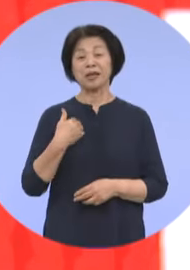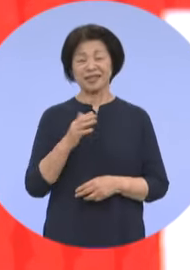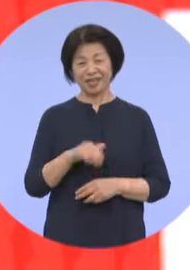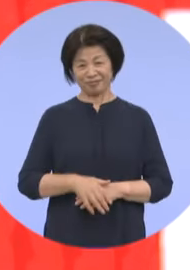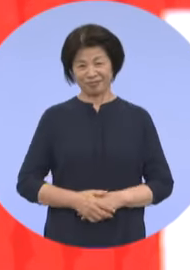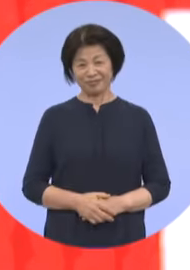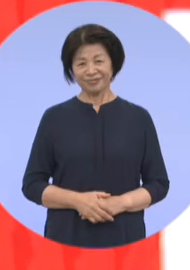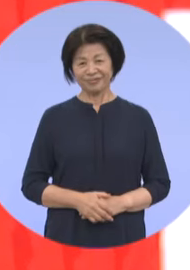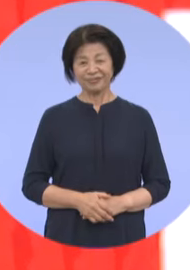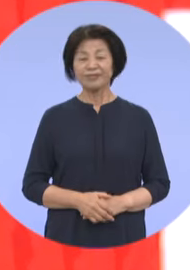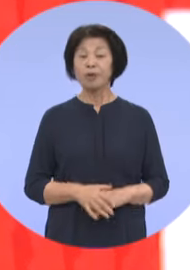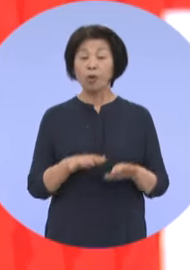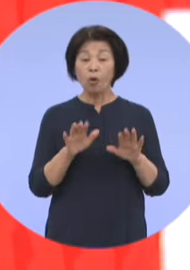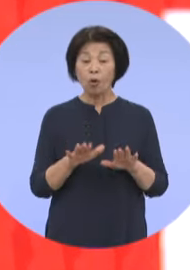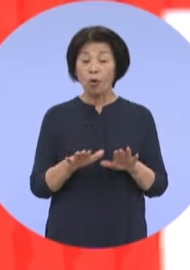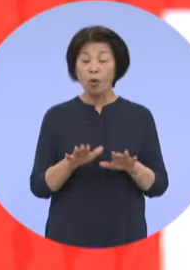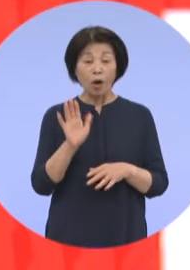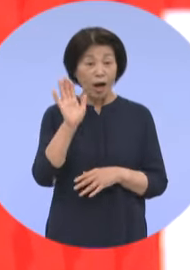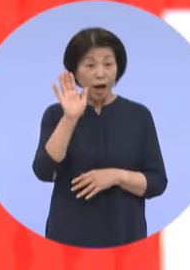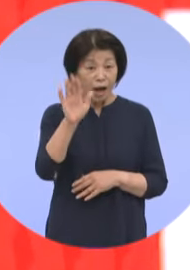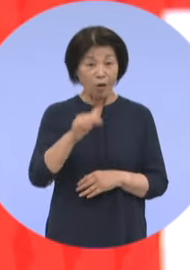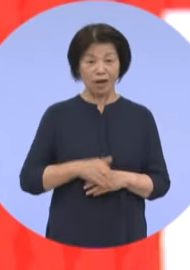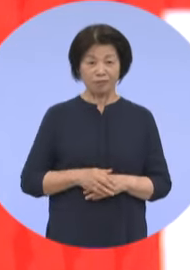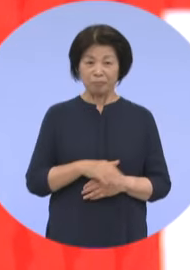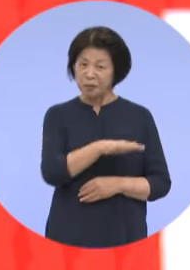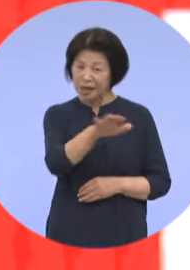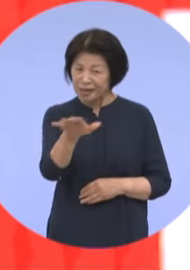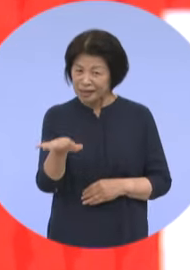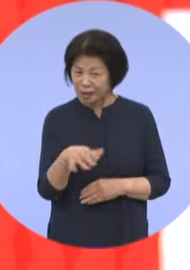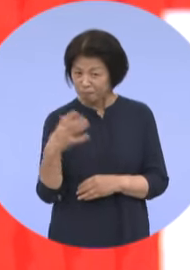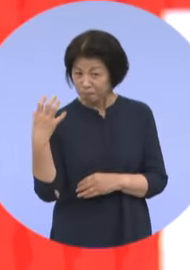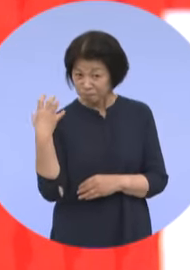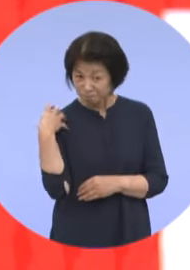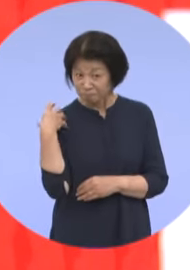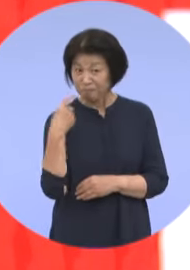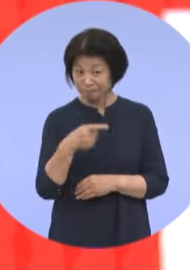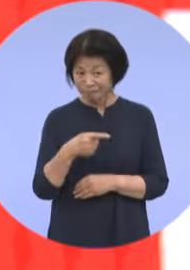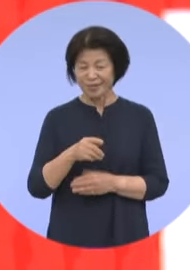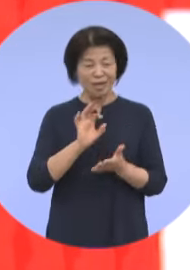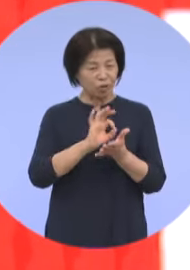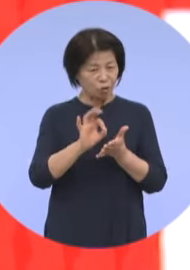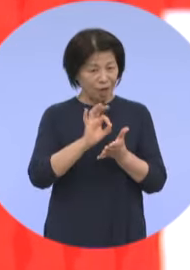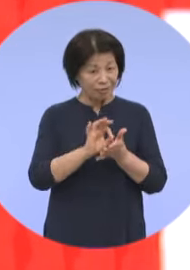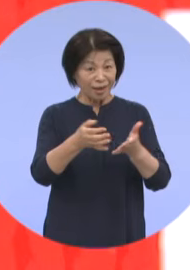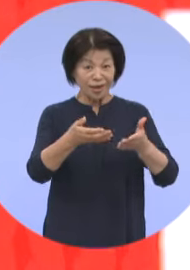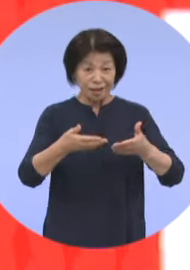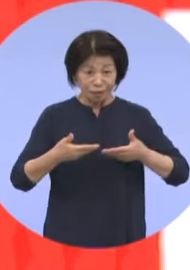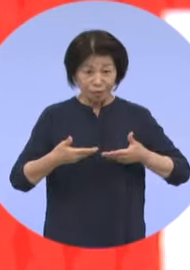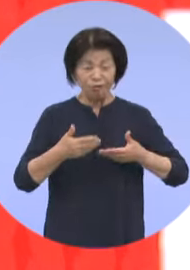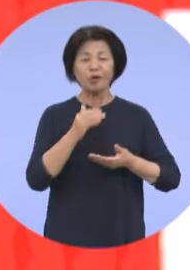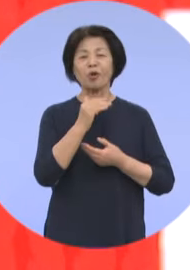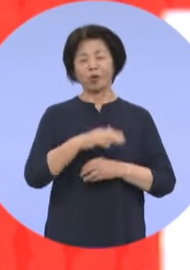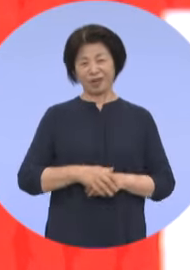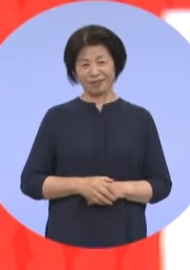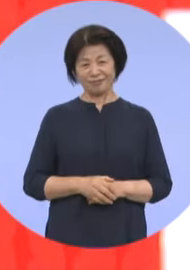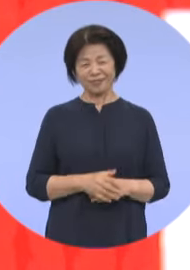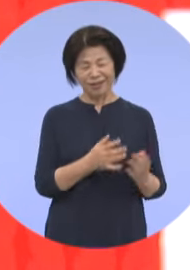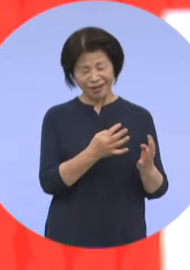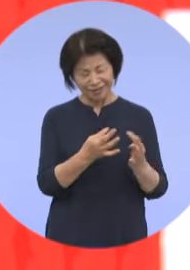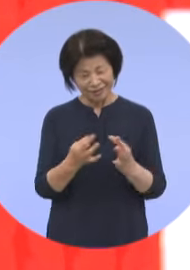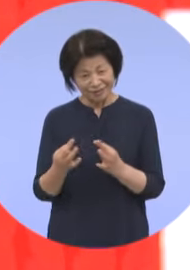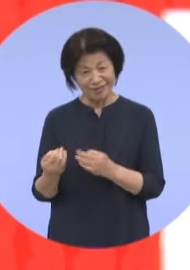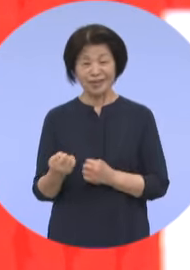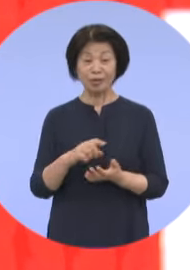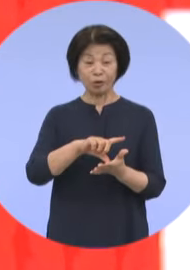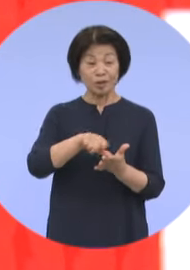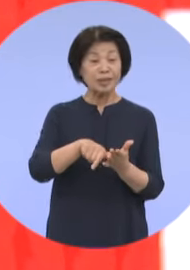。ここからは住民の皆様のご利用が大変重要でございますので、ぜひ多くの地域の